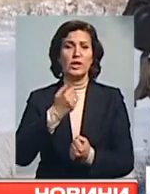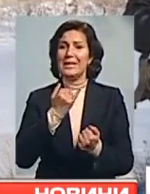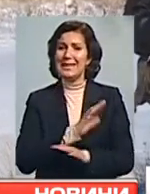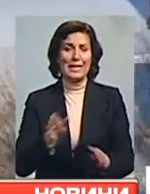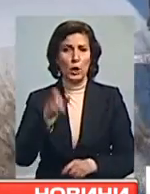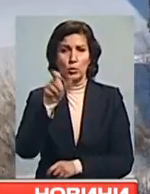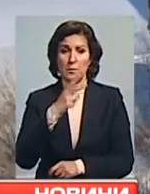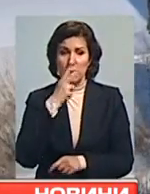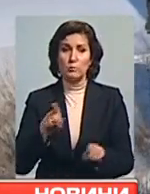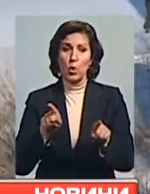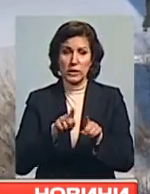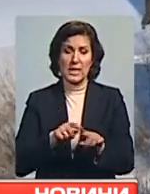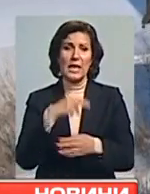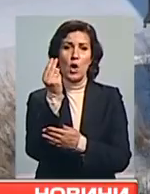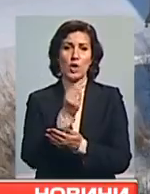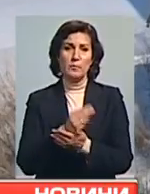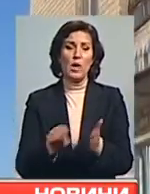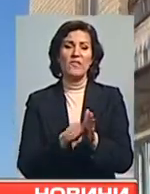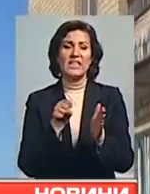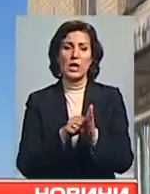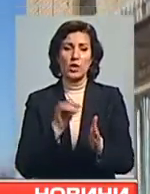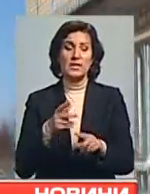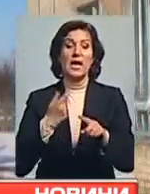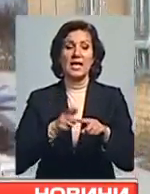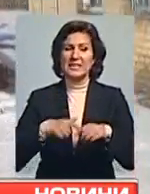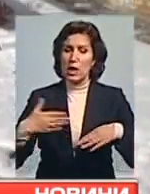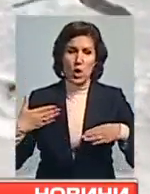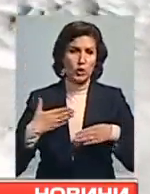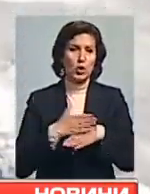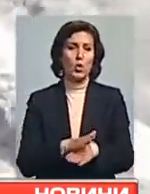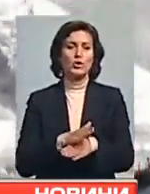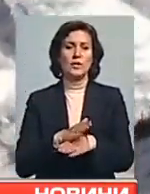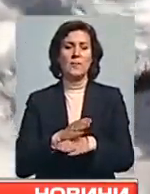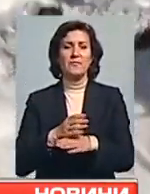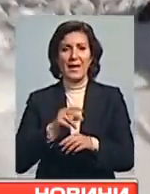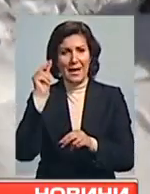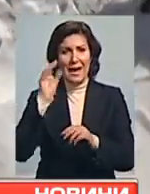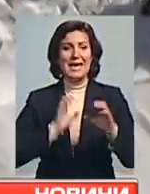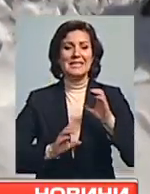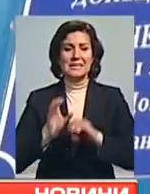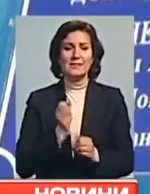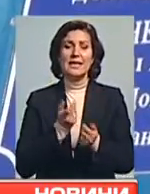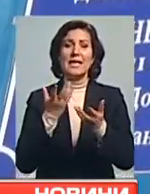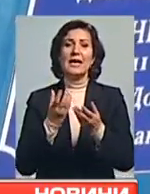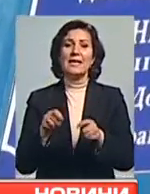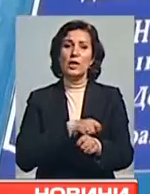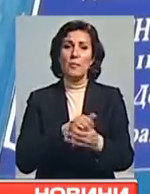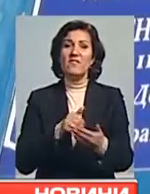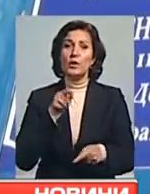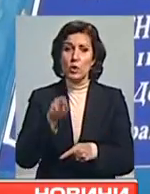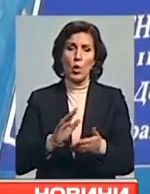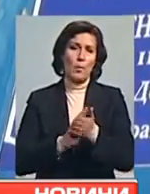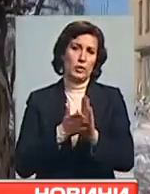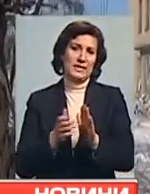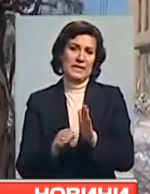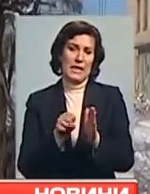людини. Проте бачимо ось такі от розмальовки терористів. Це розтрощений мінометним вогнем ліцей у Гранітному. За кілька кілометрів від нього –